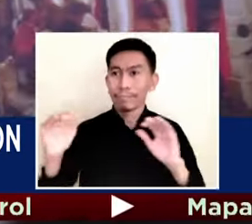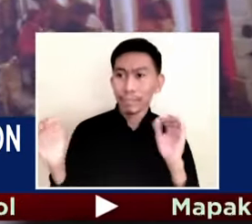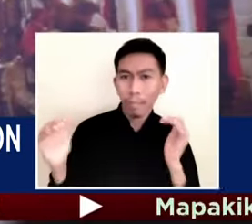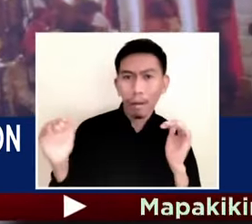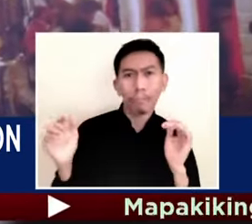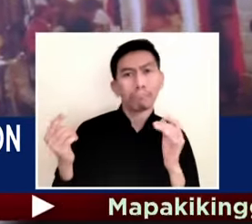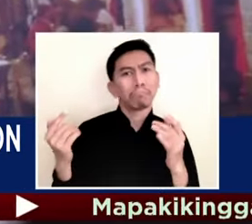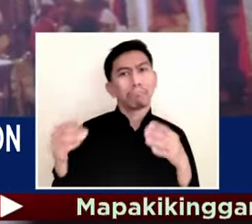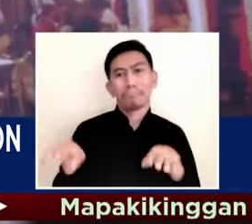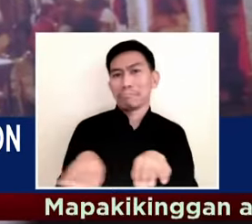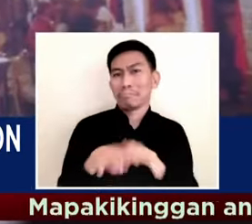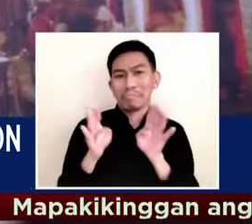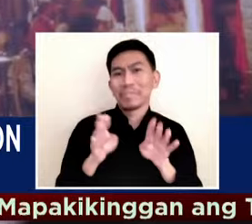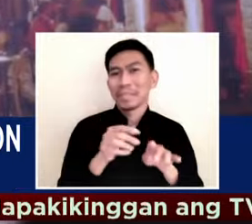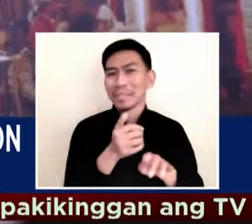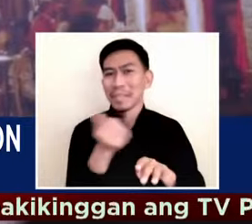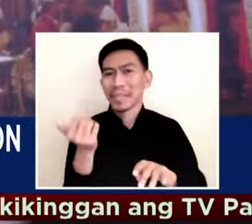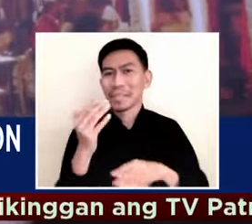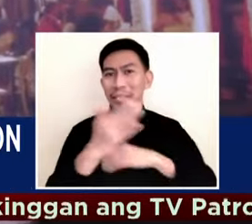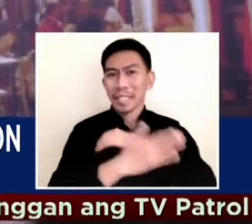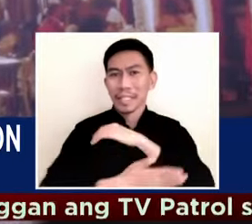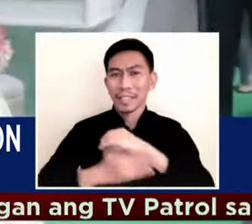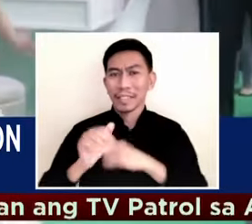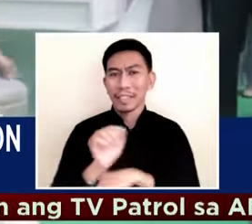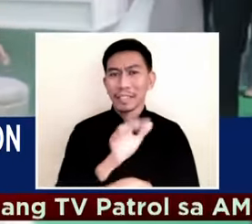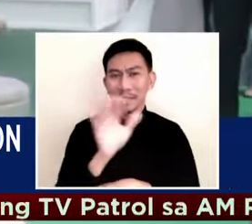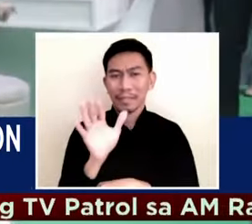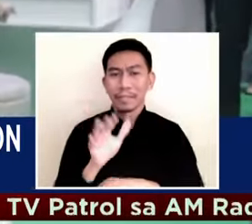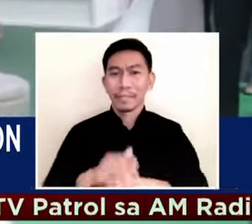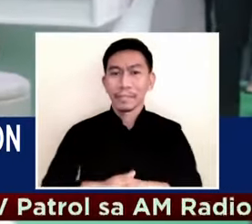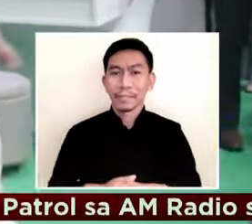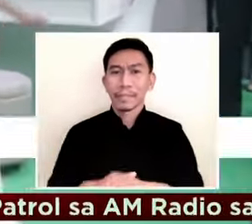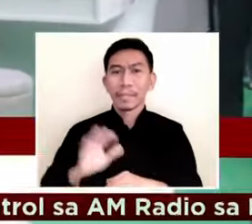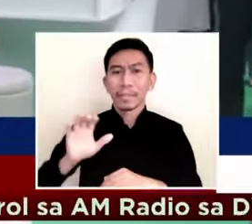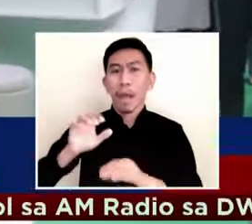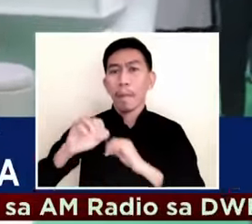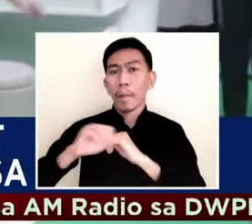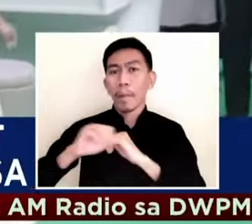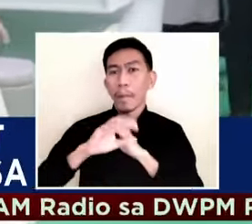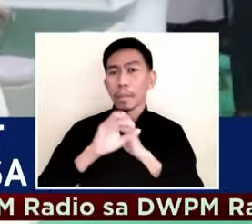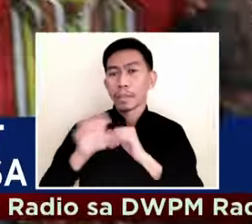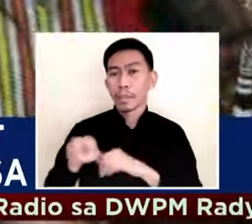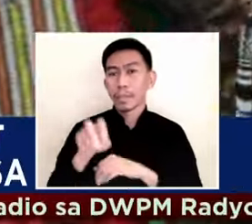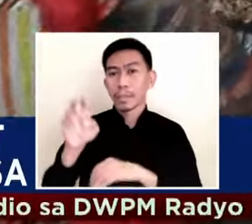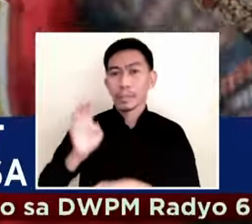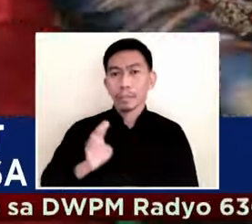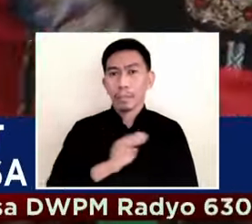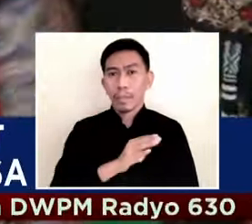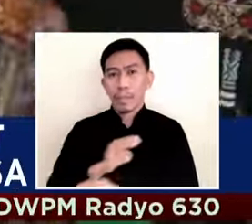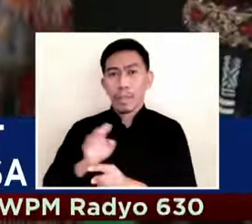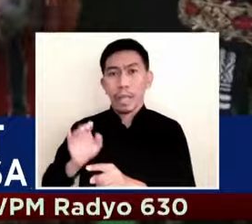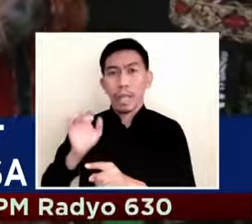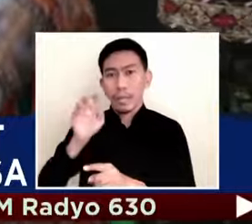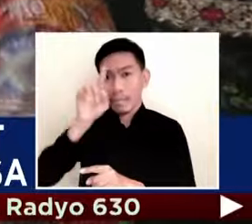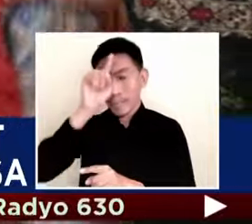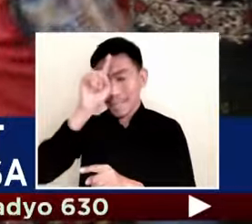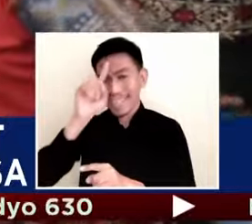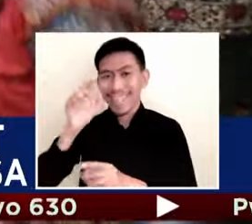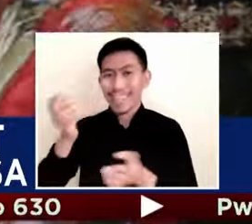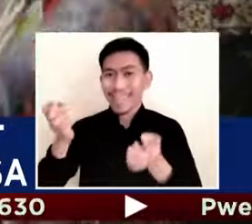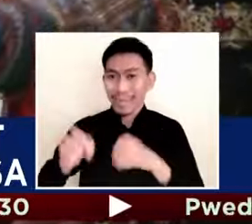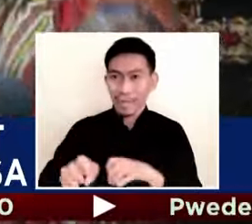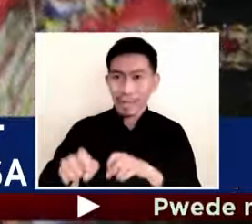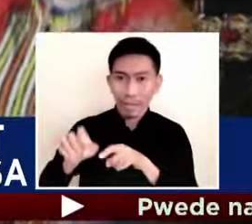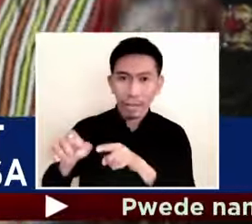Asia. Ayon sa Tourism Promotions Board, malaking tulong ang ITB Berlin kasi limitado ang budget